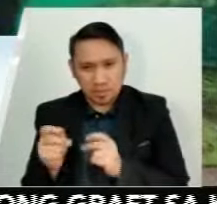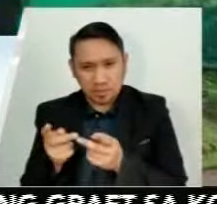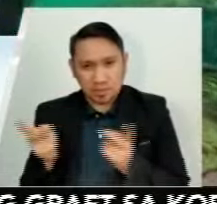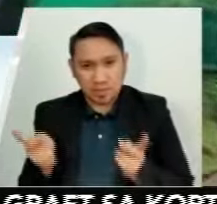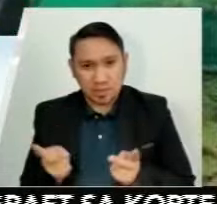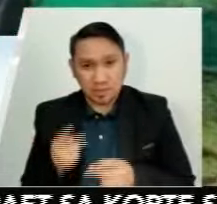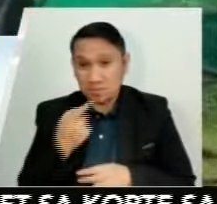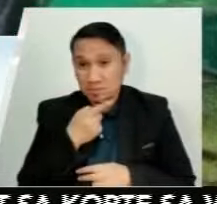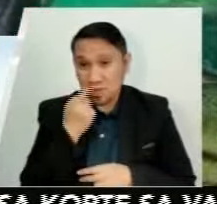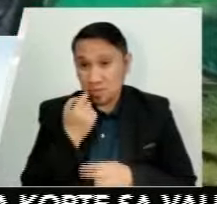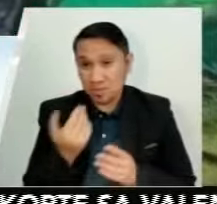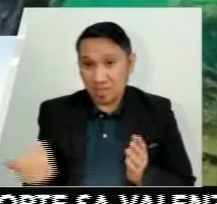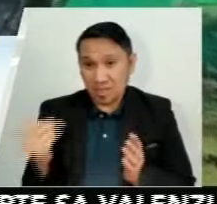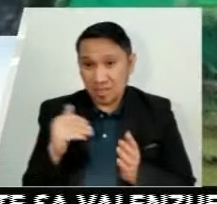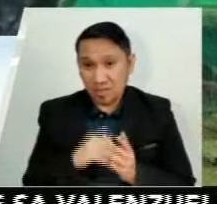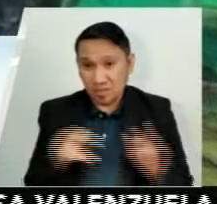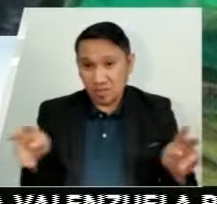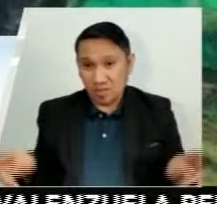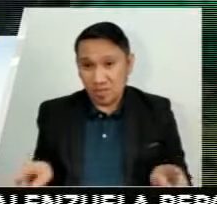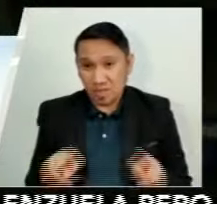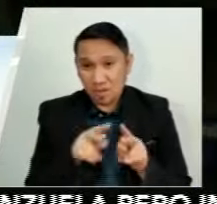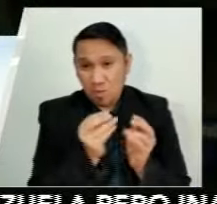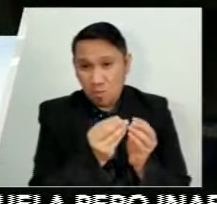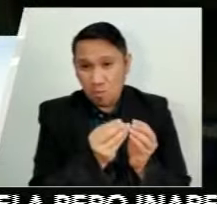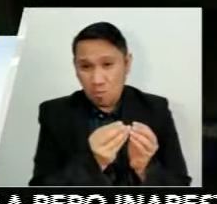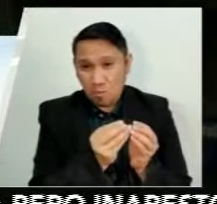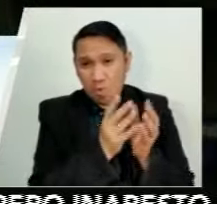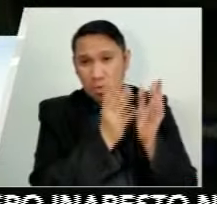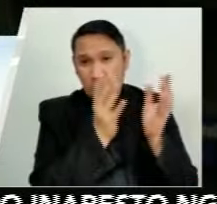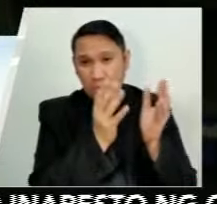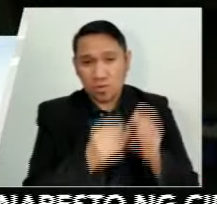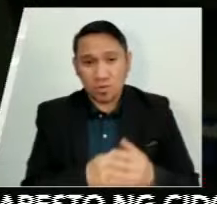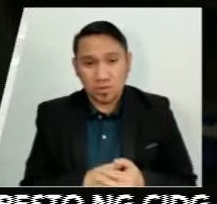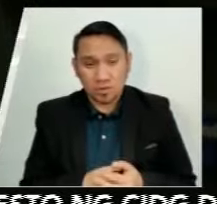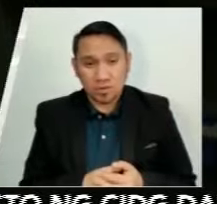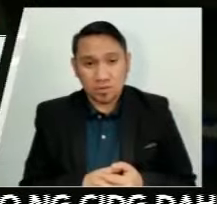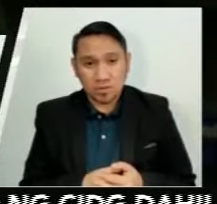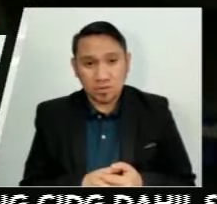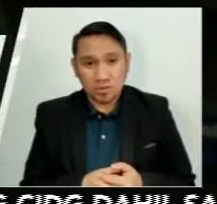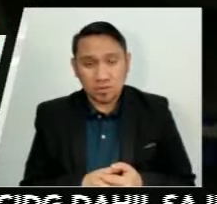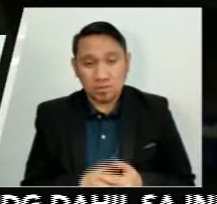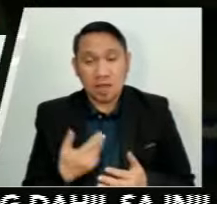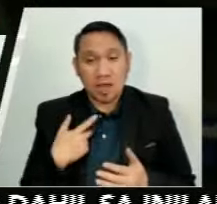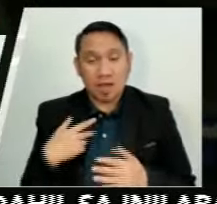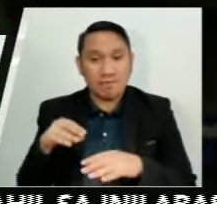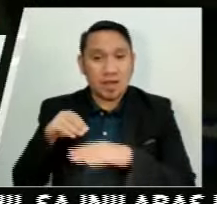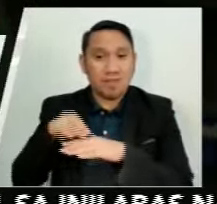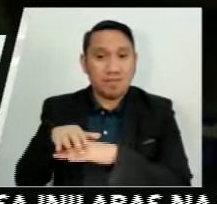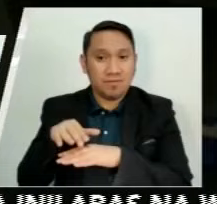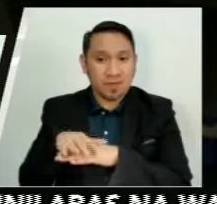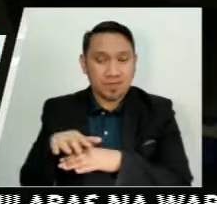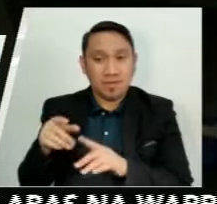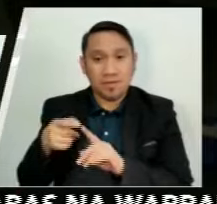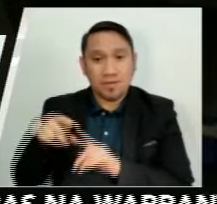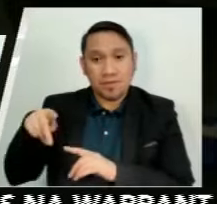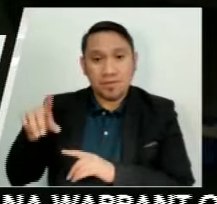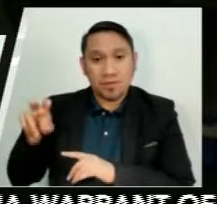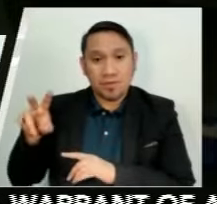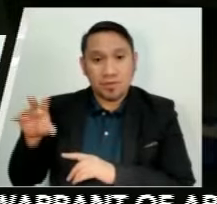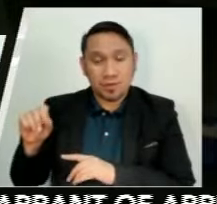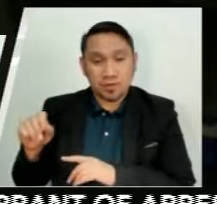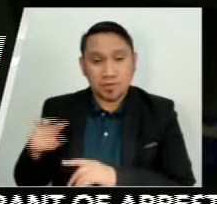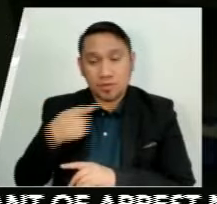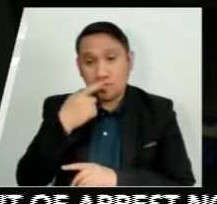muling pag-aalboroto ng Bulkang Canloon. Mayroon tayong Feebox Advisory na for the 4 to 6 kilometer